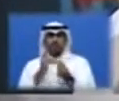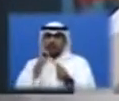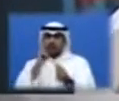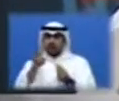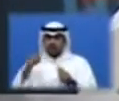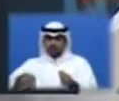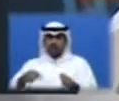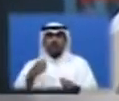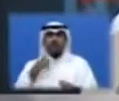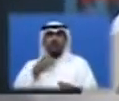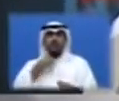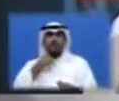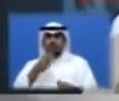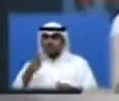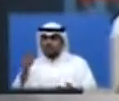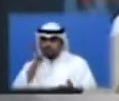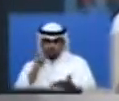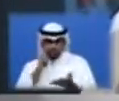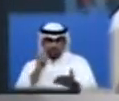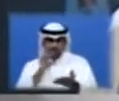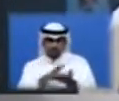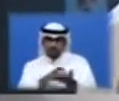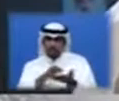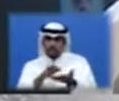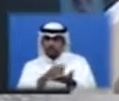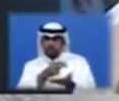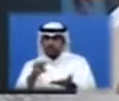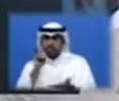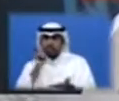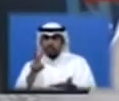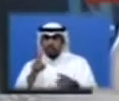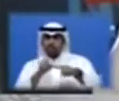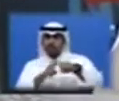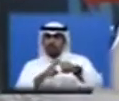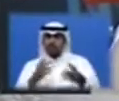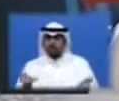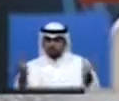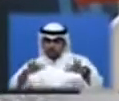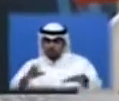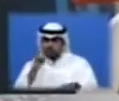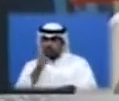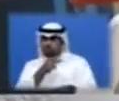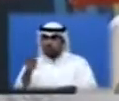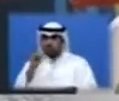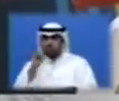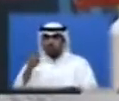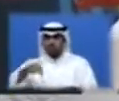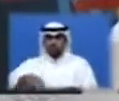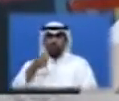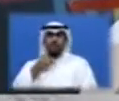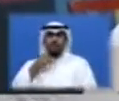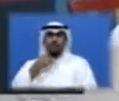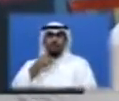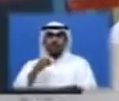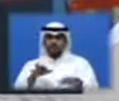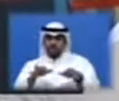للأدوات الحديثة في التركيز والتأكيد على المفاهيم العلمية الضرورية. نحن في وزارة التربية لا شك عندنا سياسات، وأهم